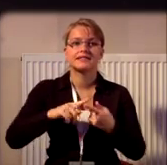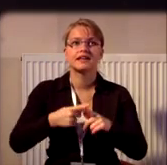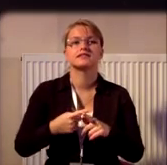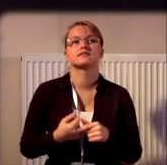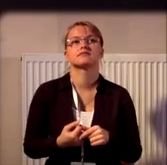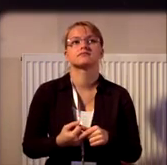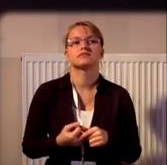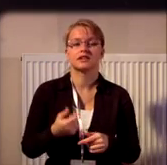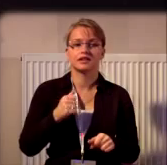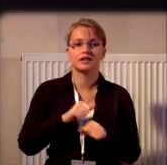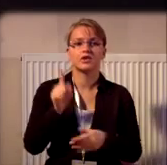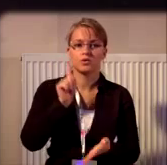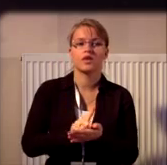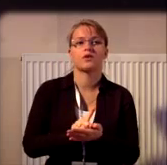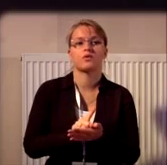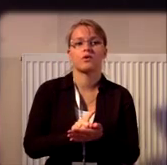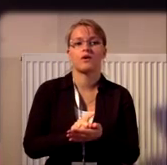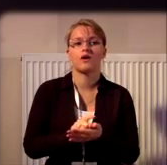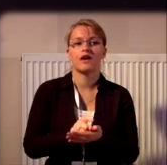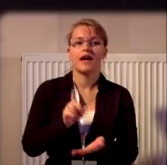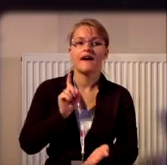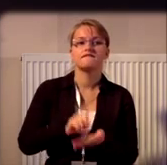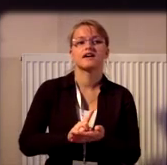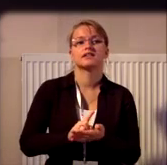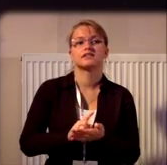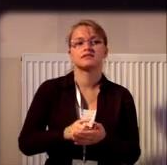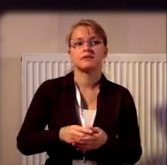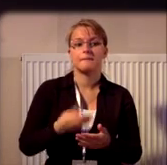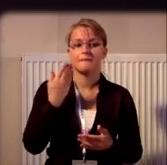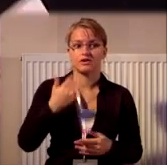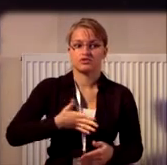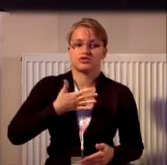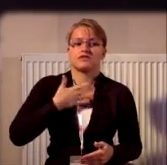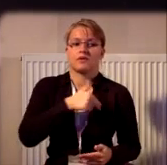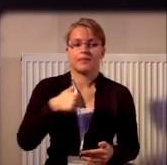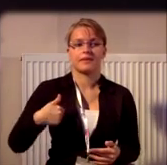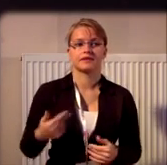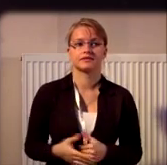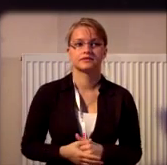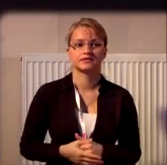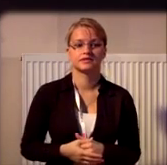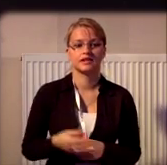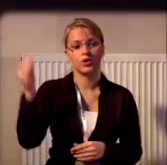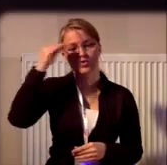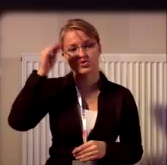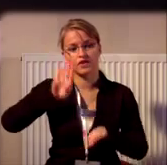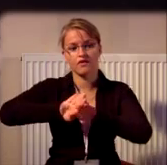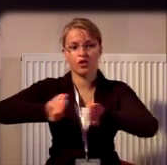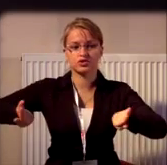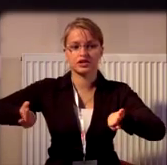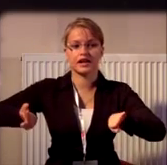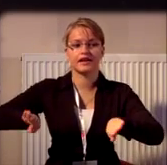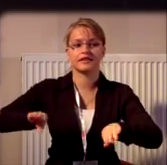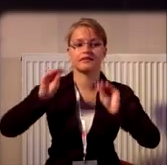się. Efekty przerosły nasze oczekiwania. Zaczynając od tego, że uczniowie zostali rozdzieleni dydaktycznie, czyli